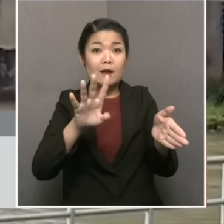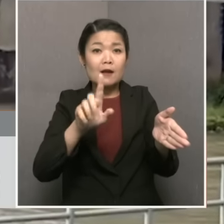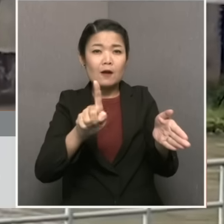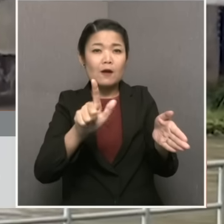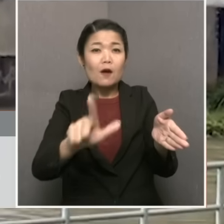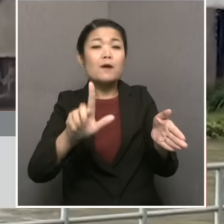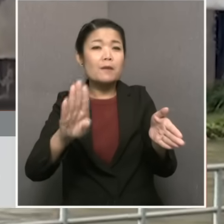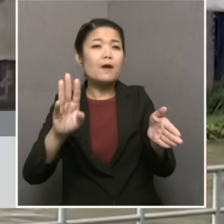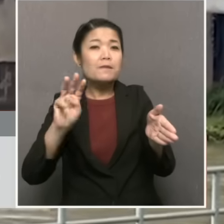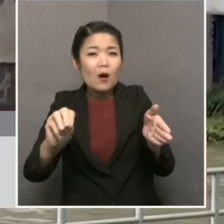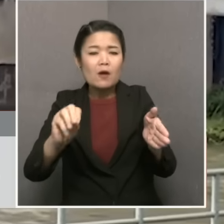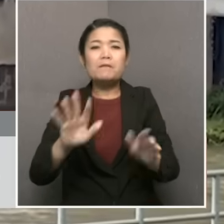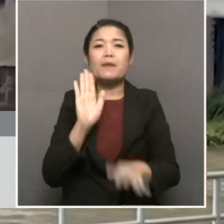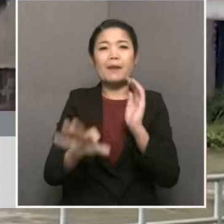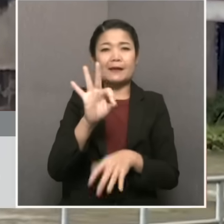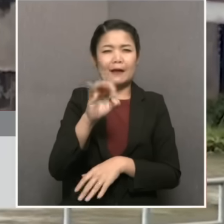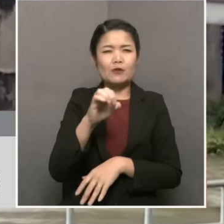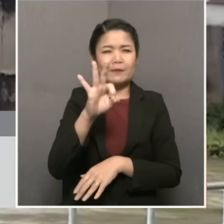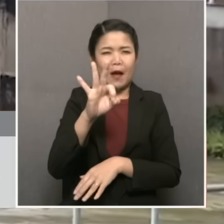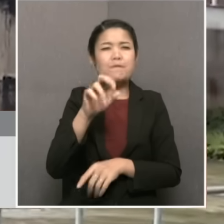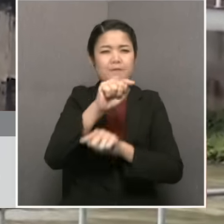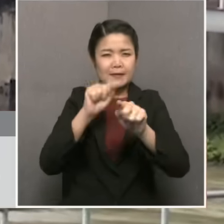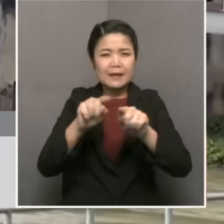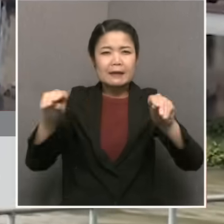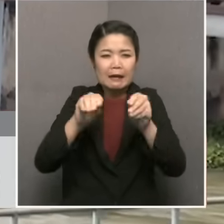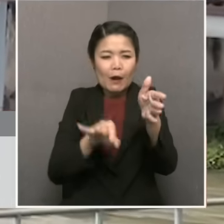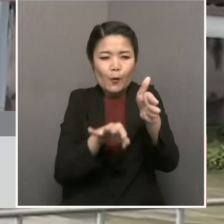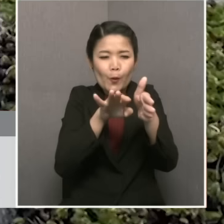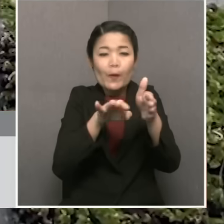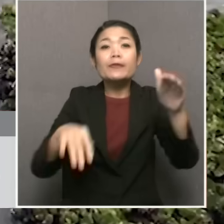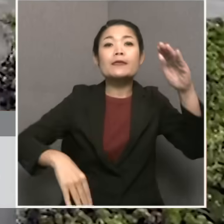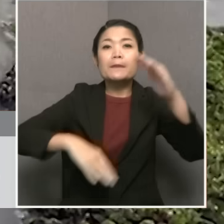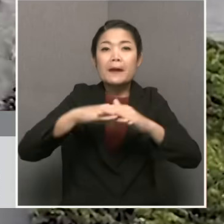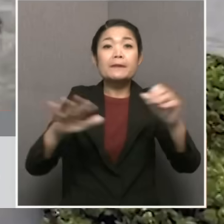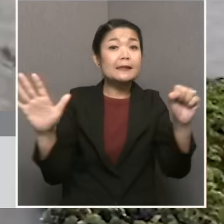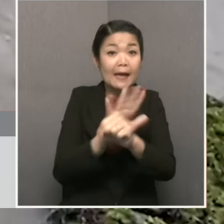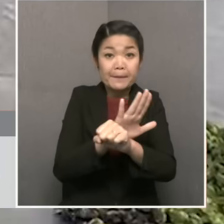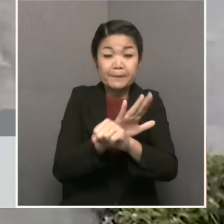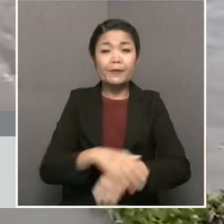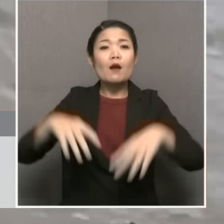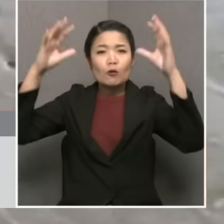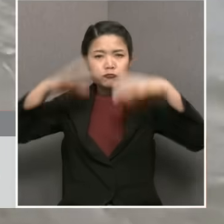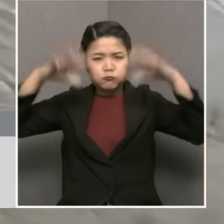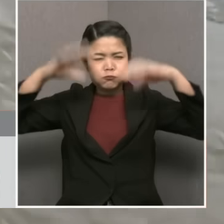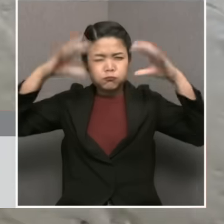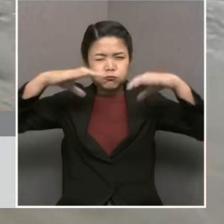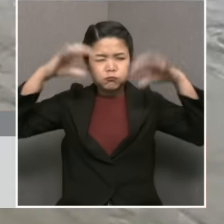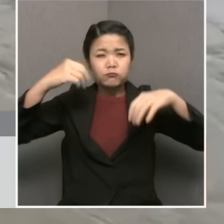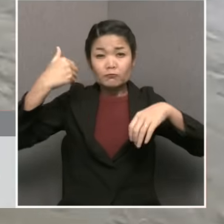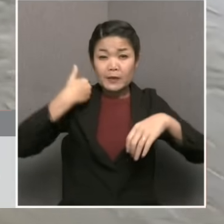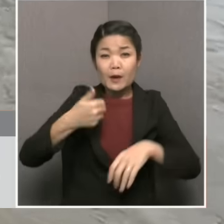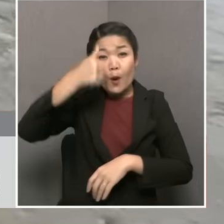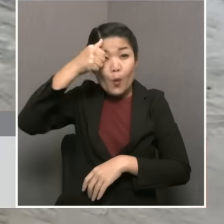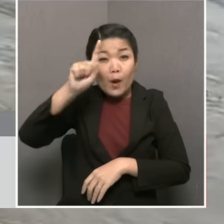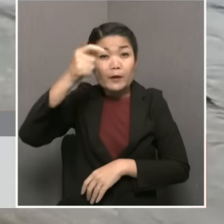ร้อยละ 99ใกล้เต็มความจุแล้วนะคะประกอบกันกับในพื้นที่ฝนตกลงมาอย่างต่อเนื่องแล้วก็ในแต่ละวัน